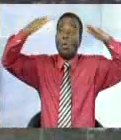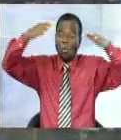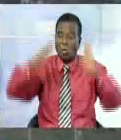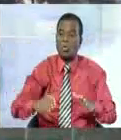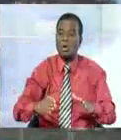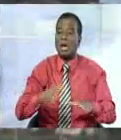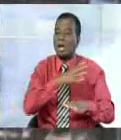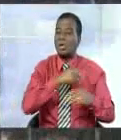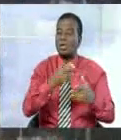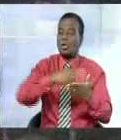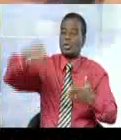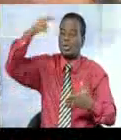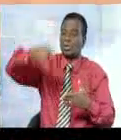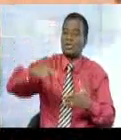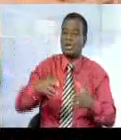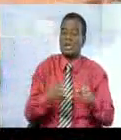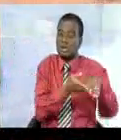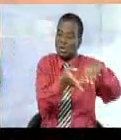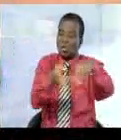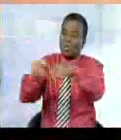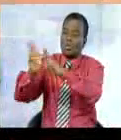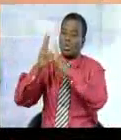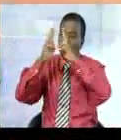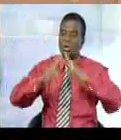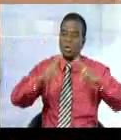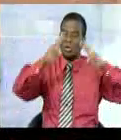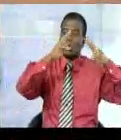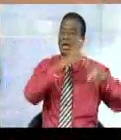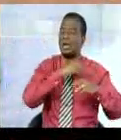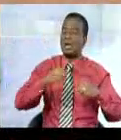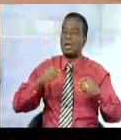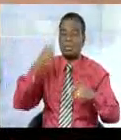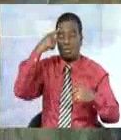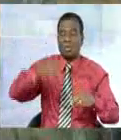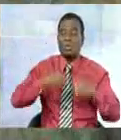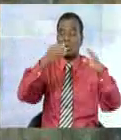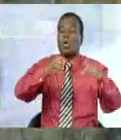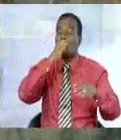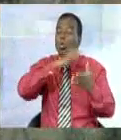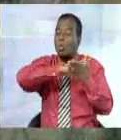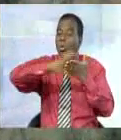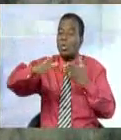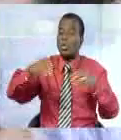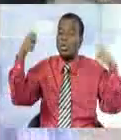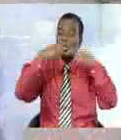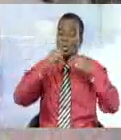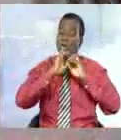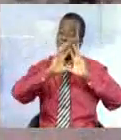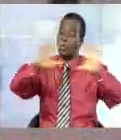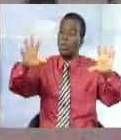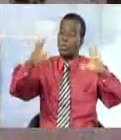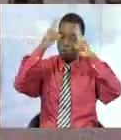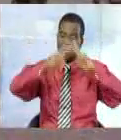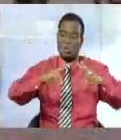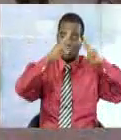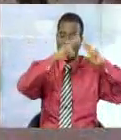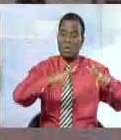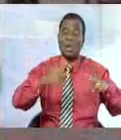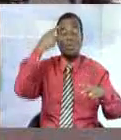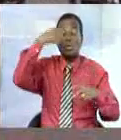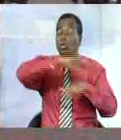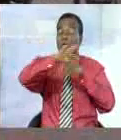la réhabilitation des pistes villageoises, l'adduction en eau potable, l'électrification des villages. Pour la réalisation de